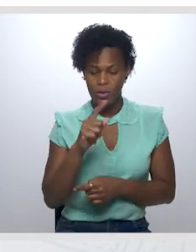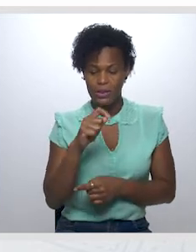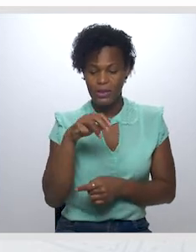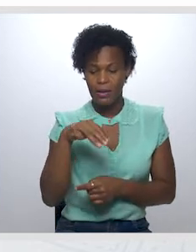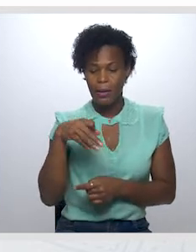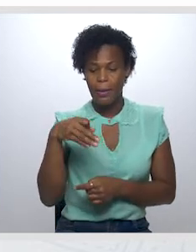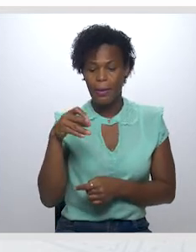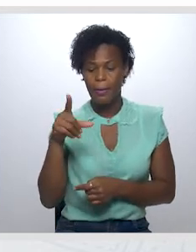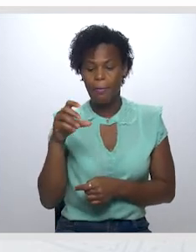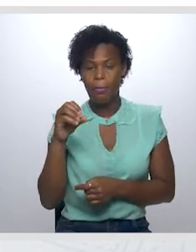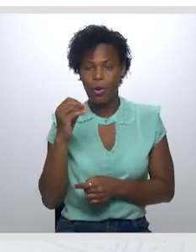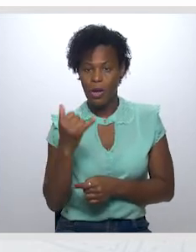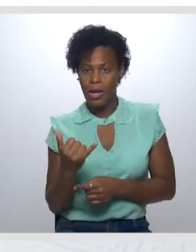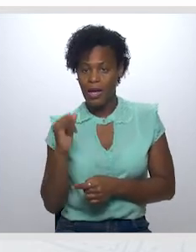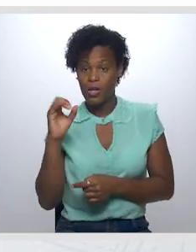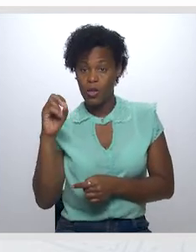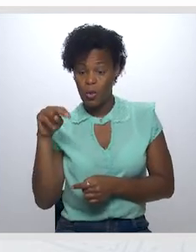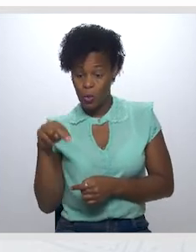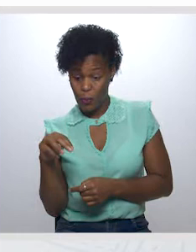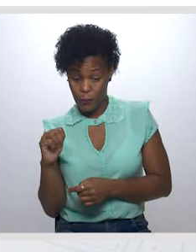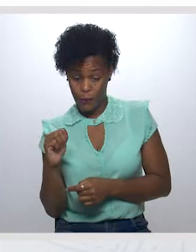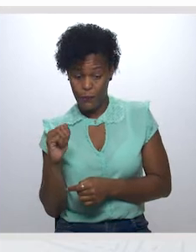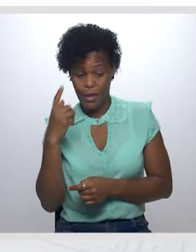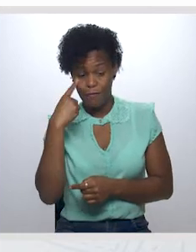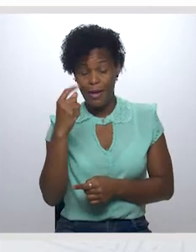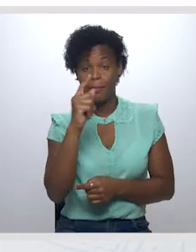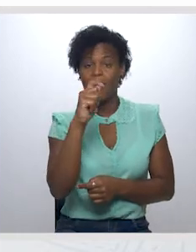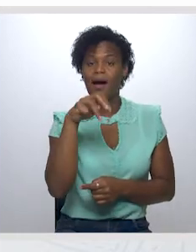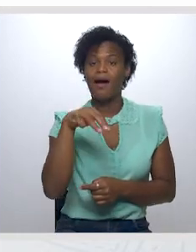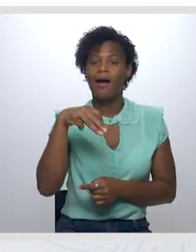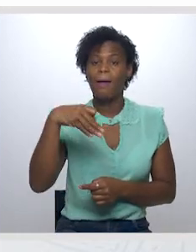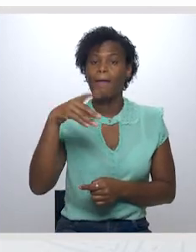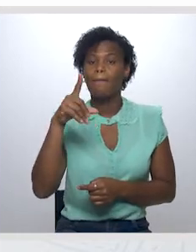employons. Vous avez le verbe employer.